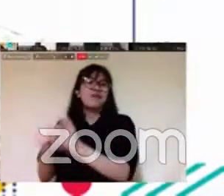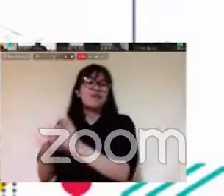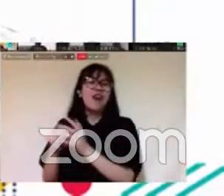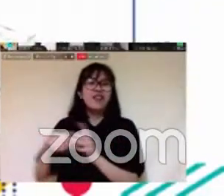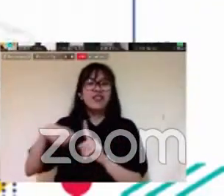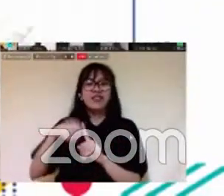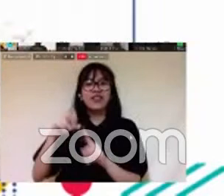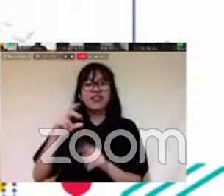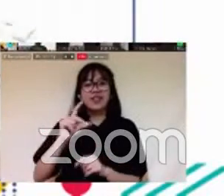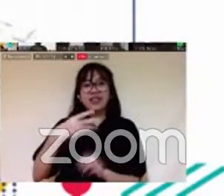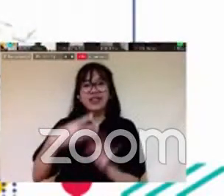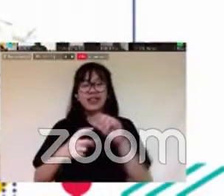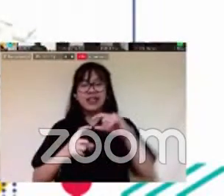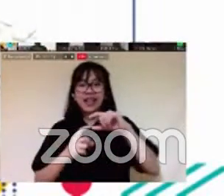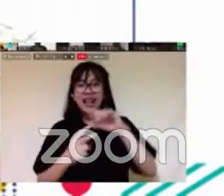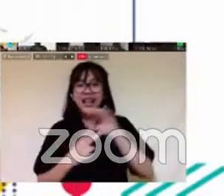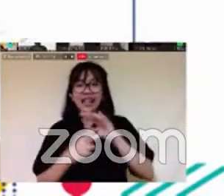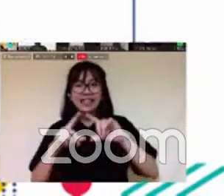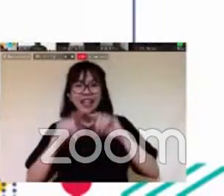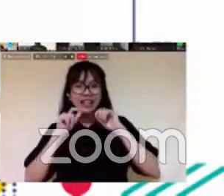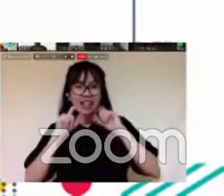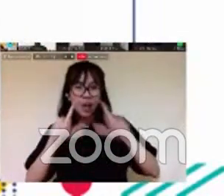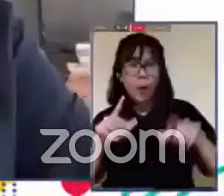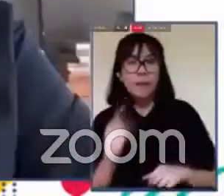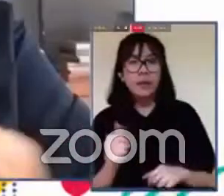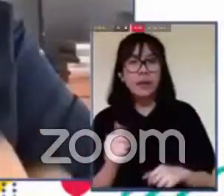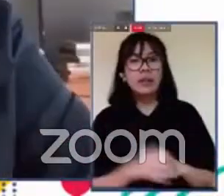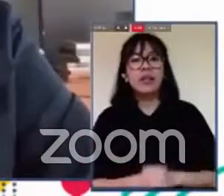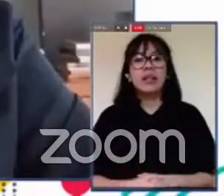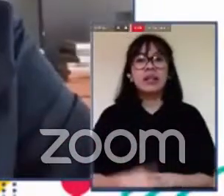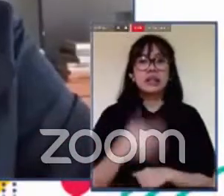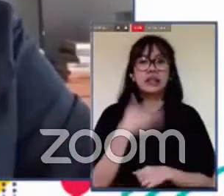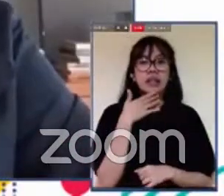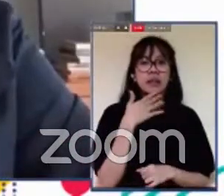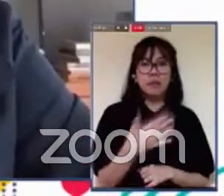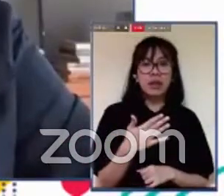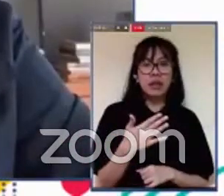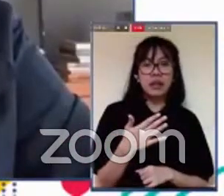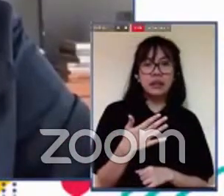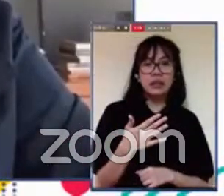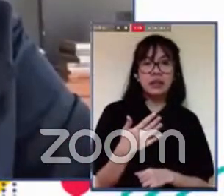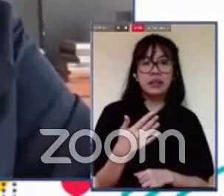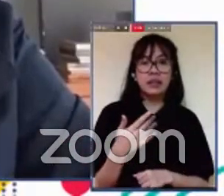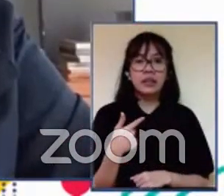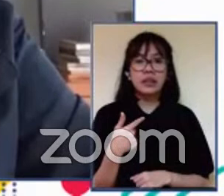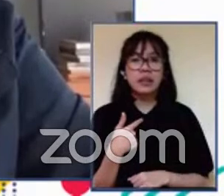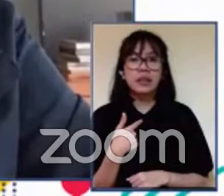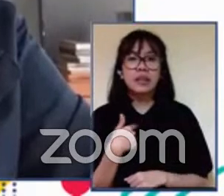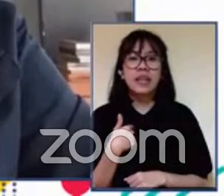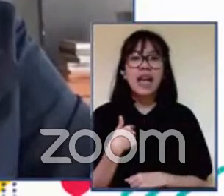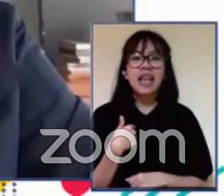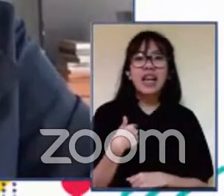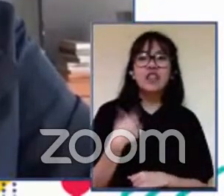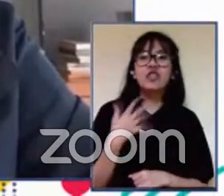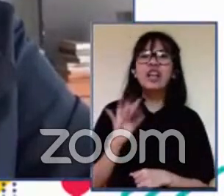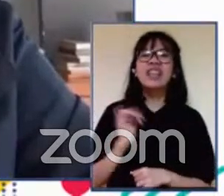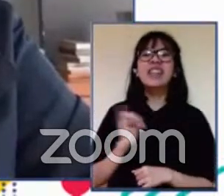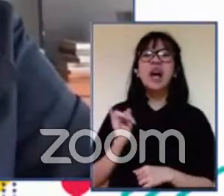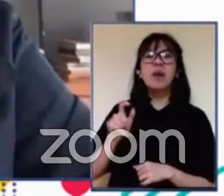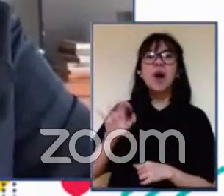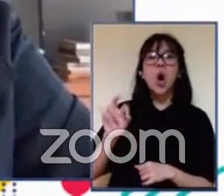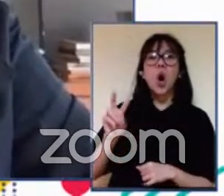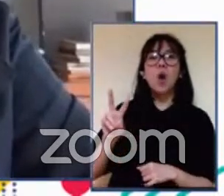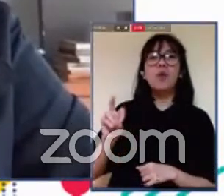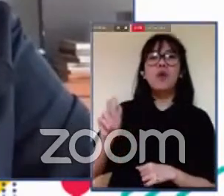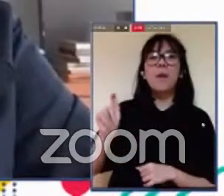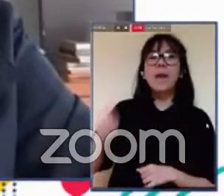kasih. Baik, terima kasih Mas. Ini saya salah satu pengguna setia OVO juga nih, luar biasa atas kemudahan yang